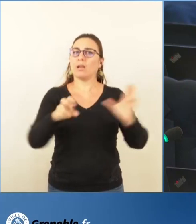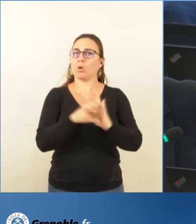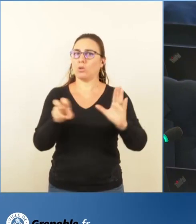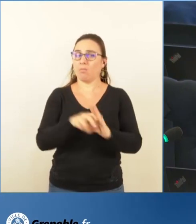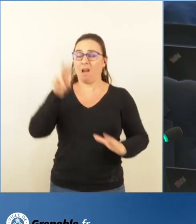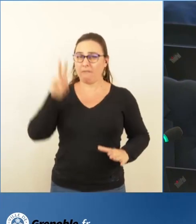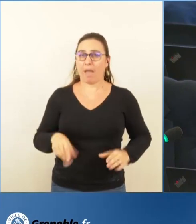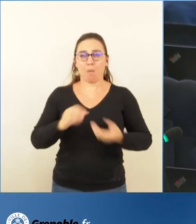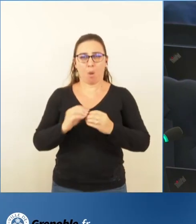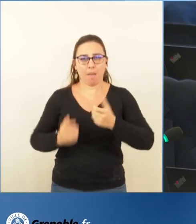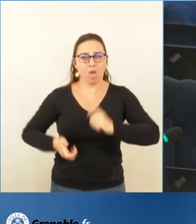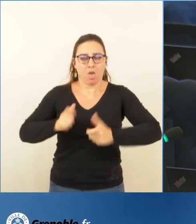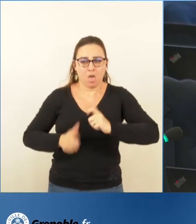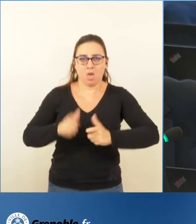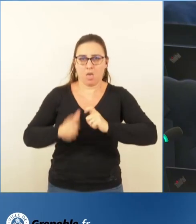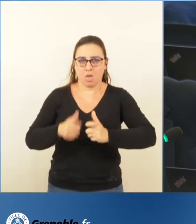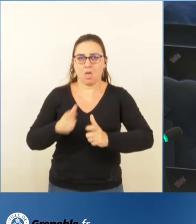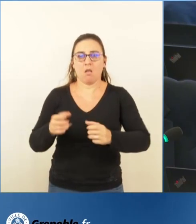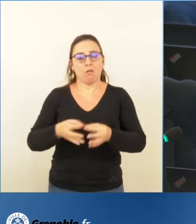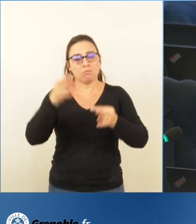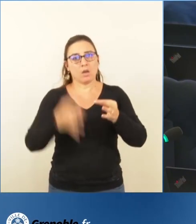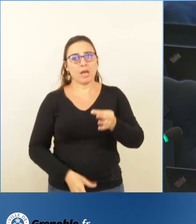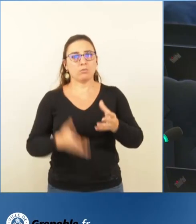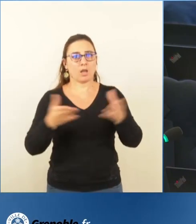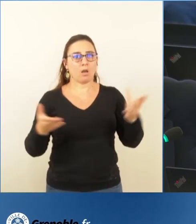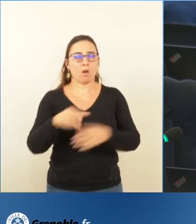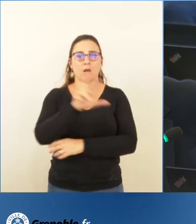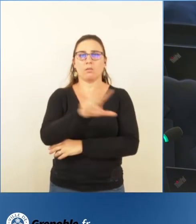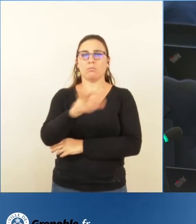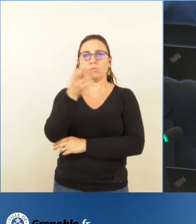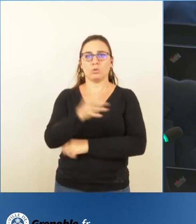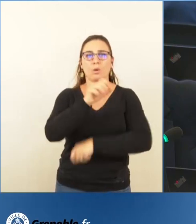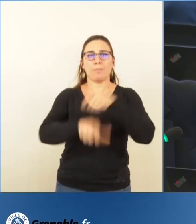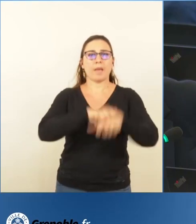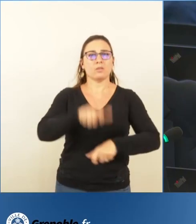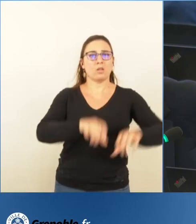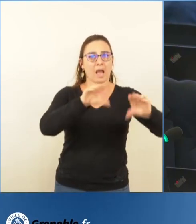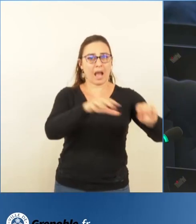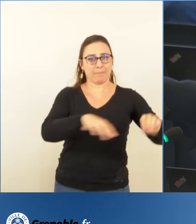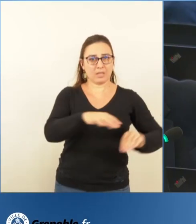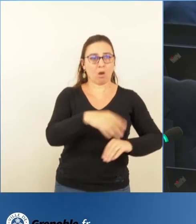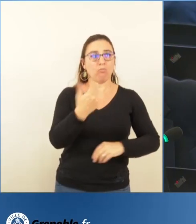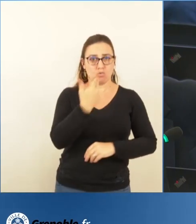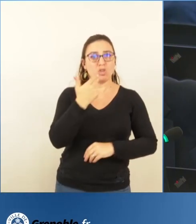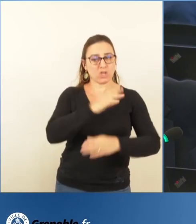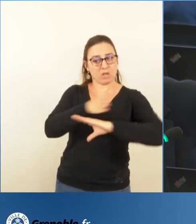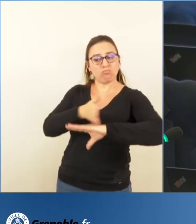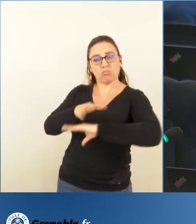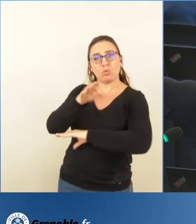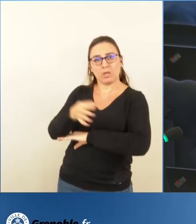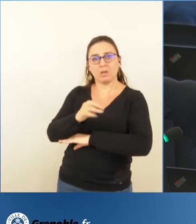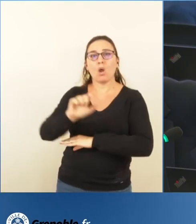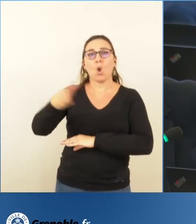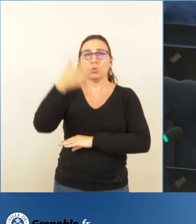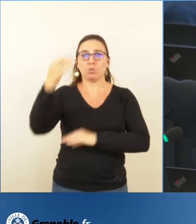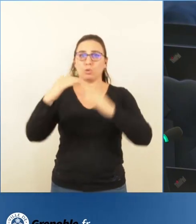à de graves difficultés les résultats révélaient que seulement 33% des habitants étaient des usagers soit 12 points de